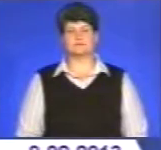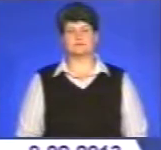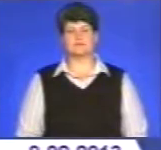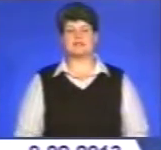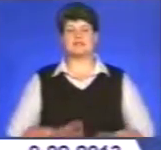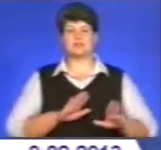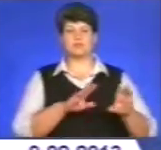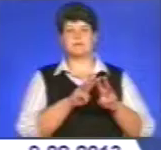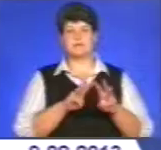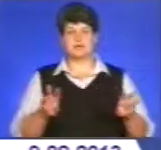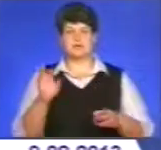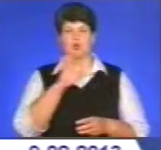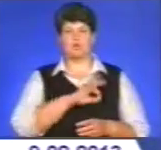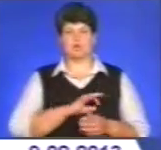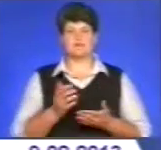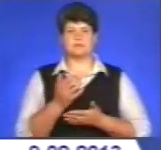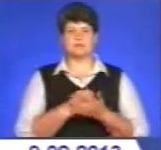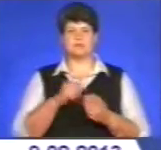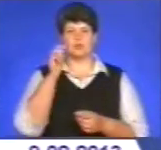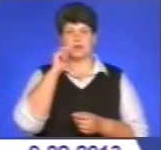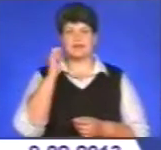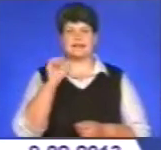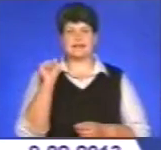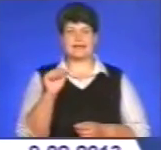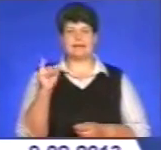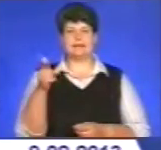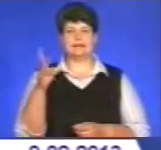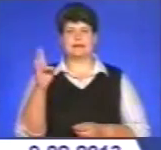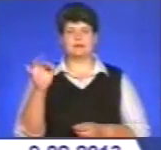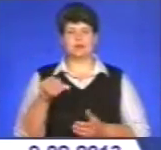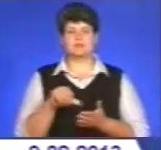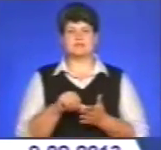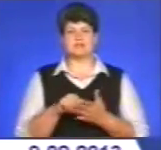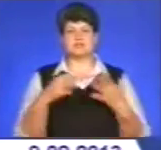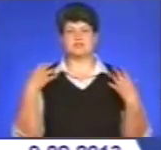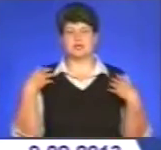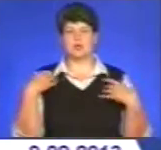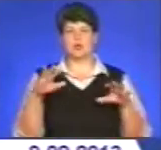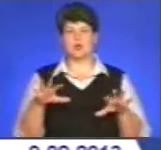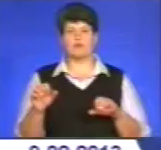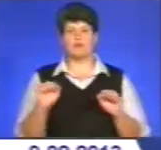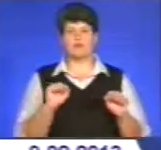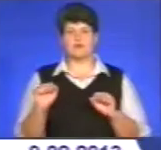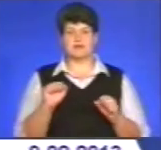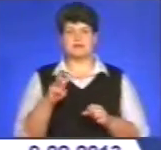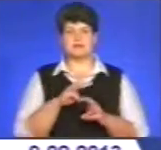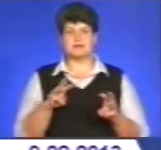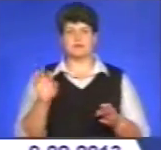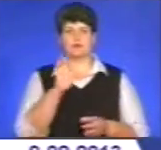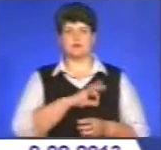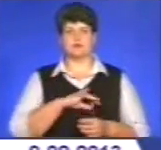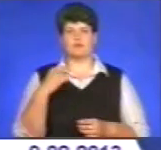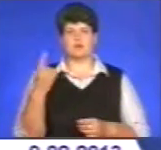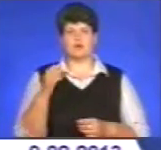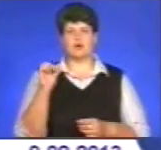Заступник міністра доходів і зборів України Андрій Ігнатов представив начальника головного управління Міндоходів в області